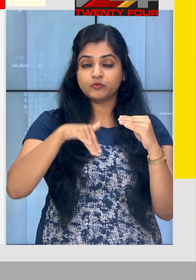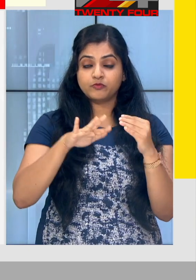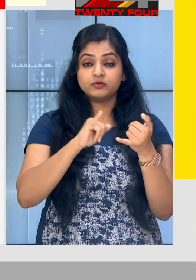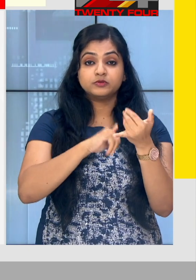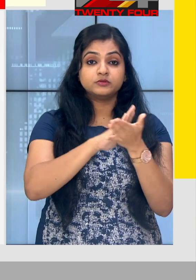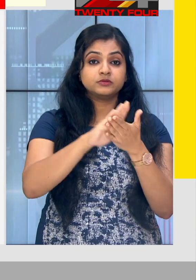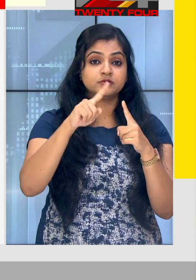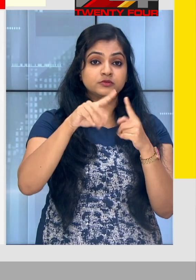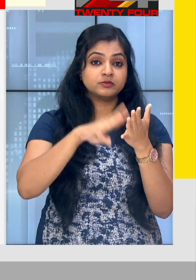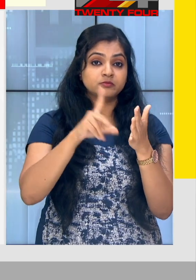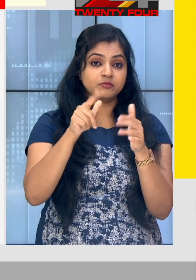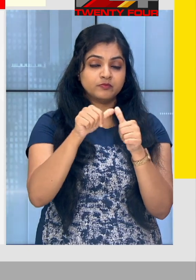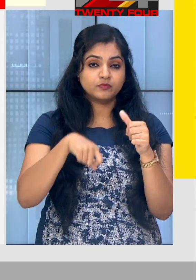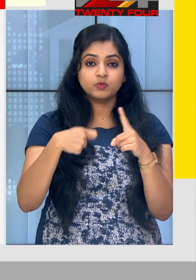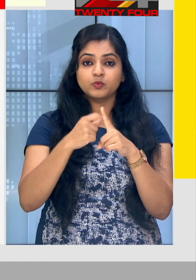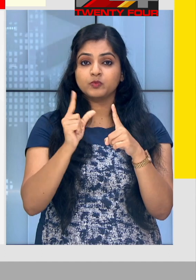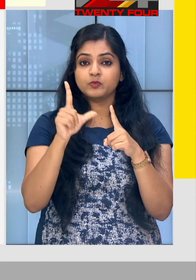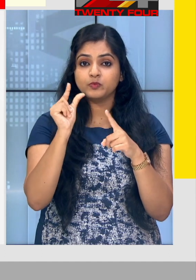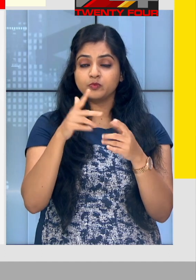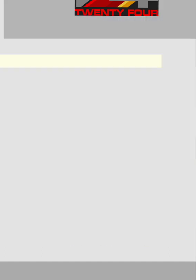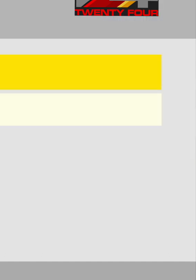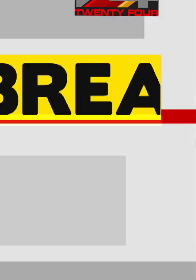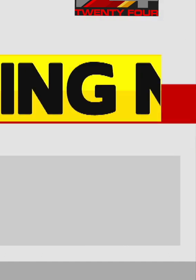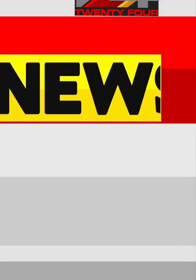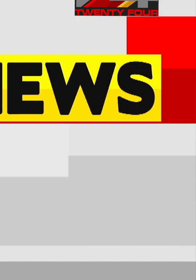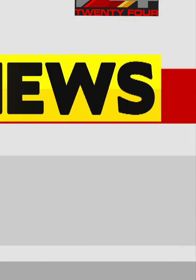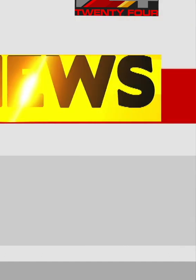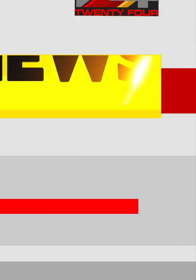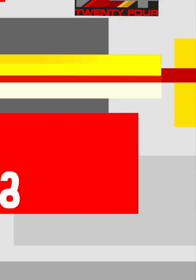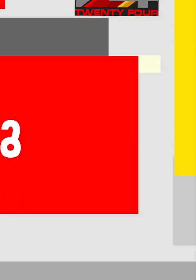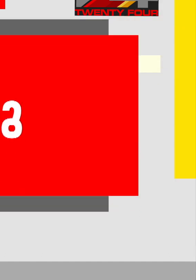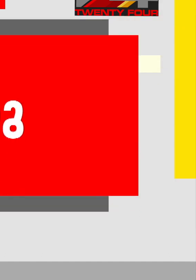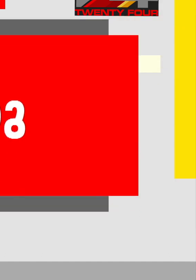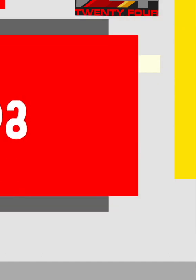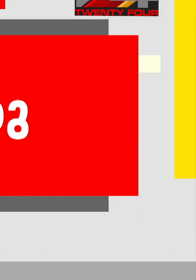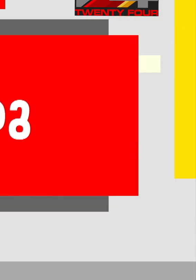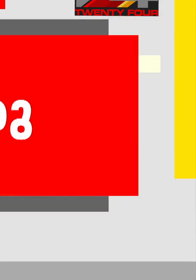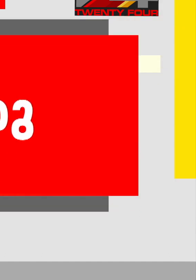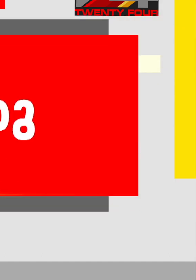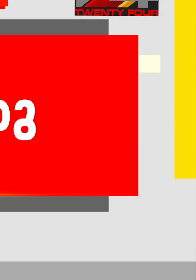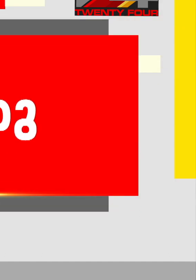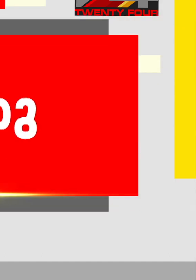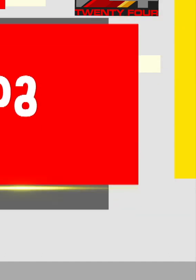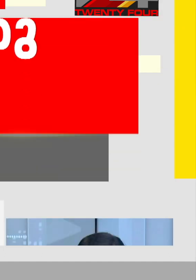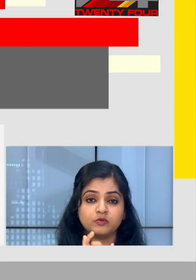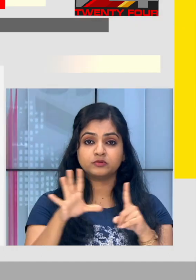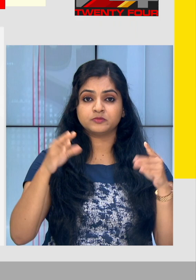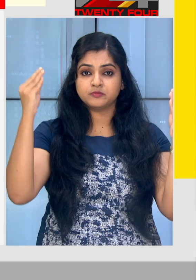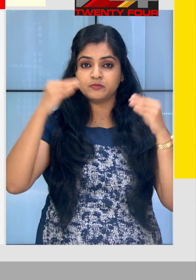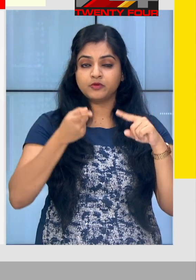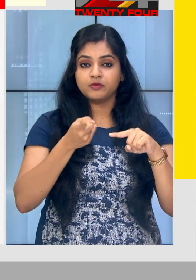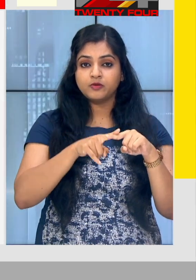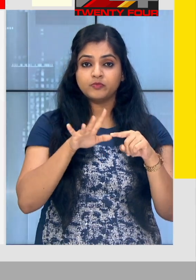മാണ്ഡി, കുളു അടക്കമുള്ള വിവിധ മേഖലകളാണ് ഈ സാഹചര്യം ഇപ്പോഴും നിലനിൽക്കുന്നത്. സംസ്ഥാനത്ത് കനത്ത നാശനഷ്ടമാണ് ഈ അതിതീവ്ര മഴ ഉണ്ടാക്കിയിരിക്കുന്നത്.